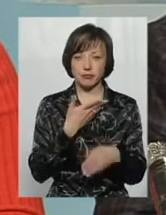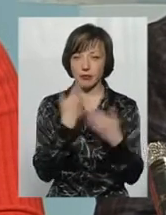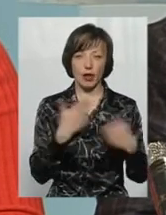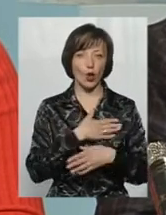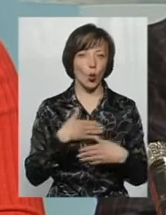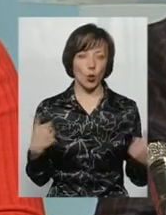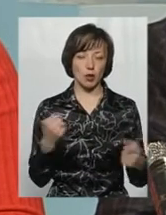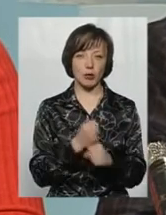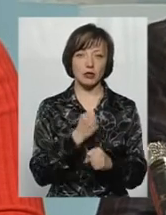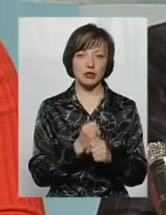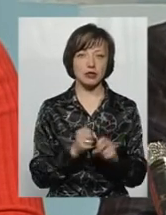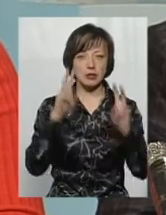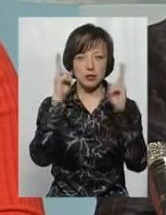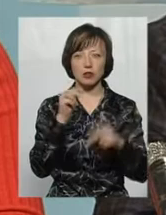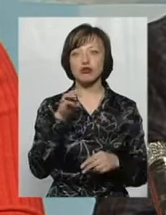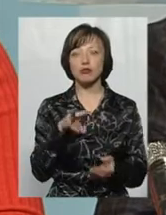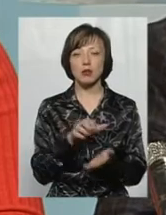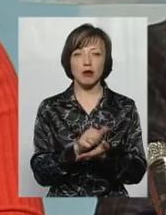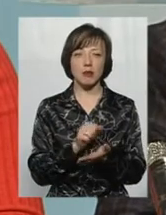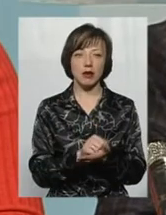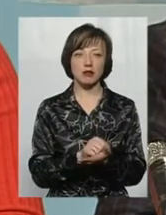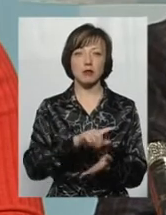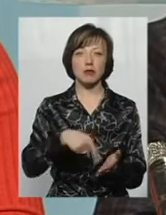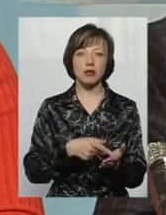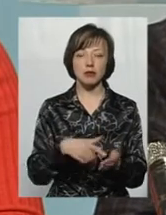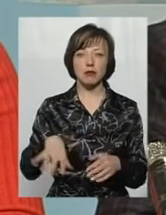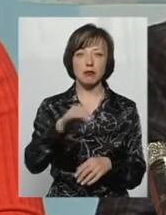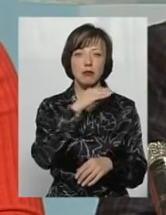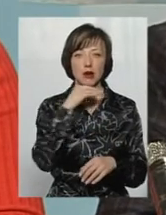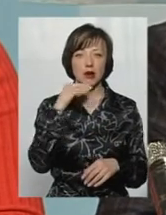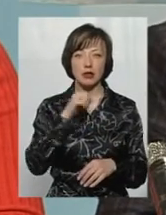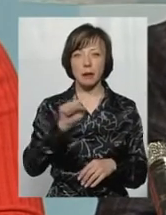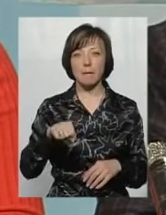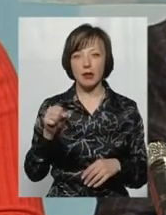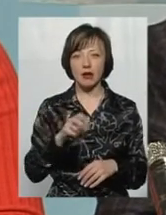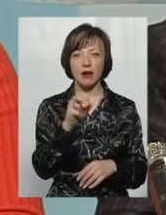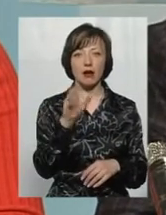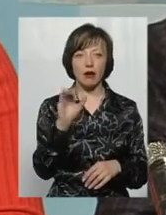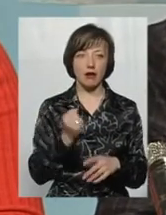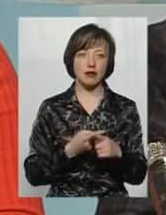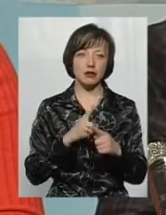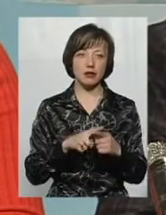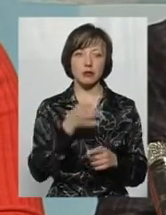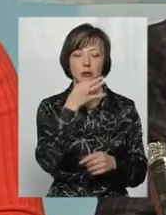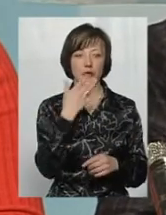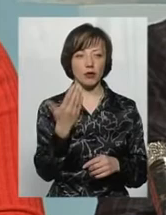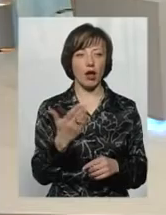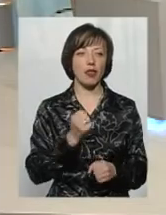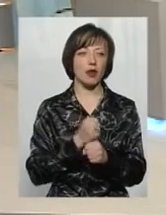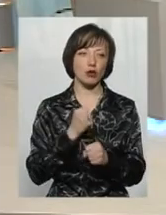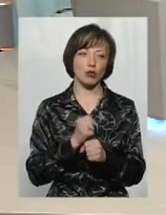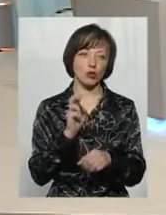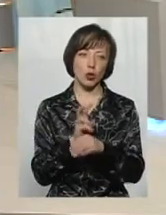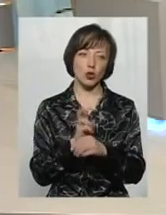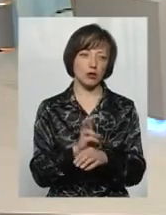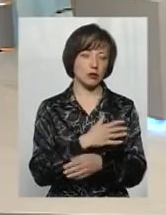хоче працювати, не знає, чим вона займається. По місту багато дуже точок пива, кави, це вони їм до вподоби, а на роботу ходити